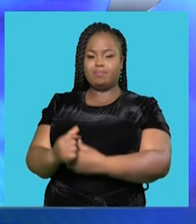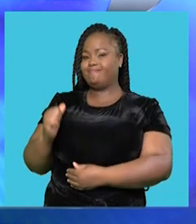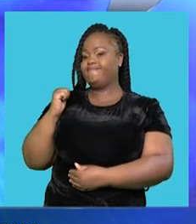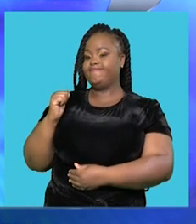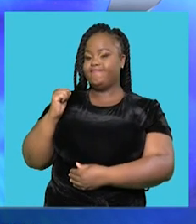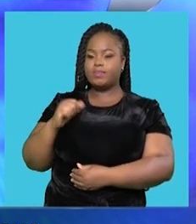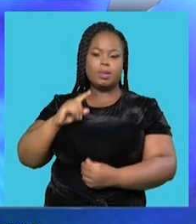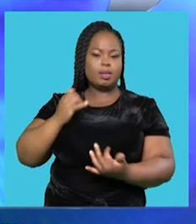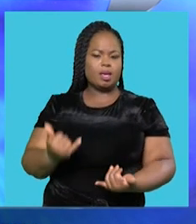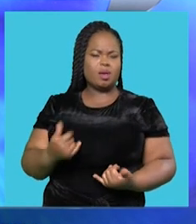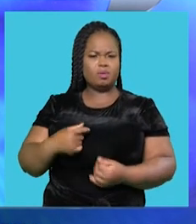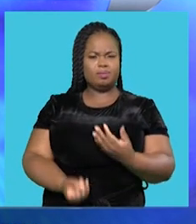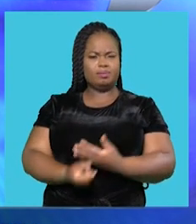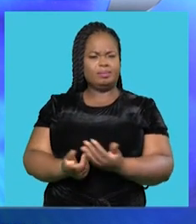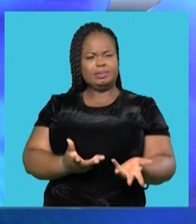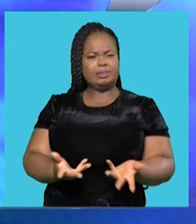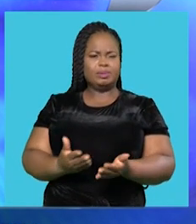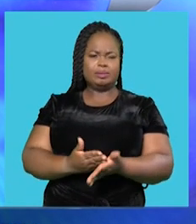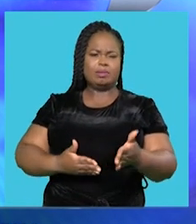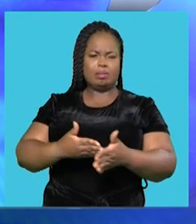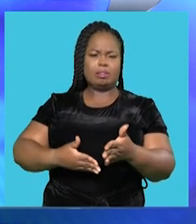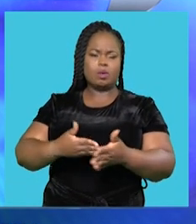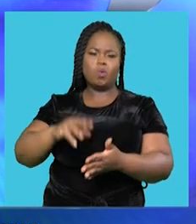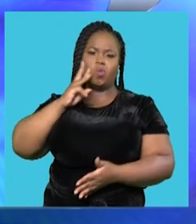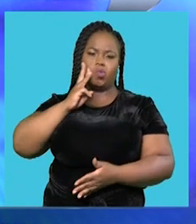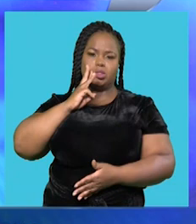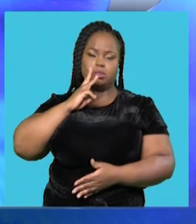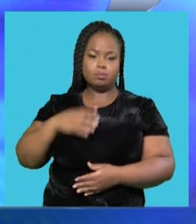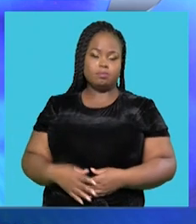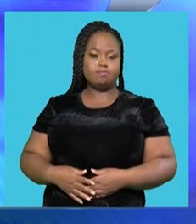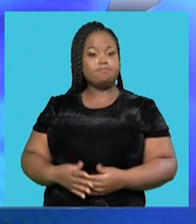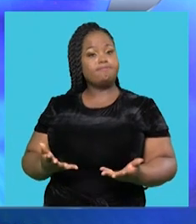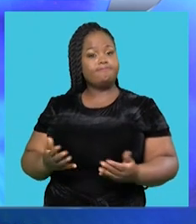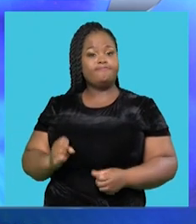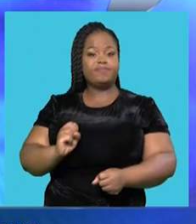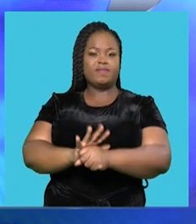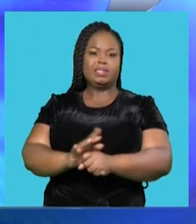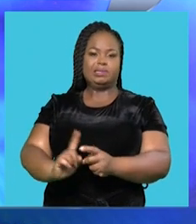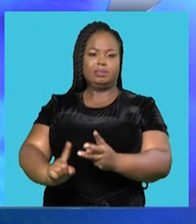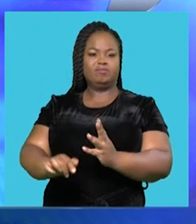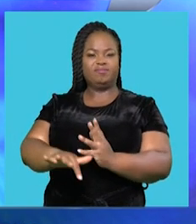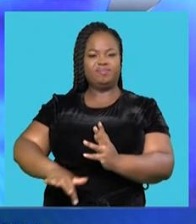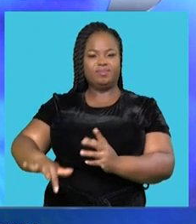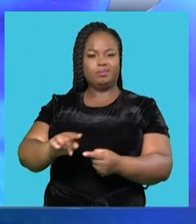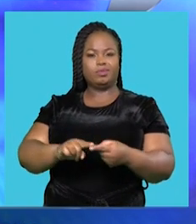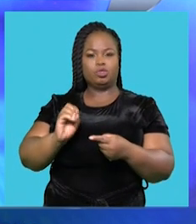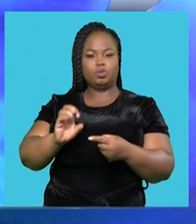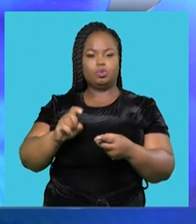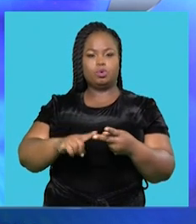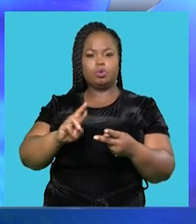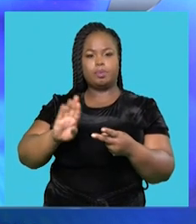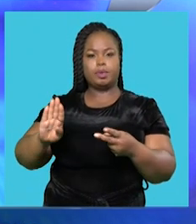izolo, nto leyo ekhokele kuphazamiseko lokumpontshwa kwamanzi. Olu phazamiseko luchaphazele iindawo ezifana neSoweto,